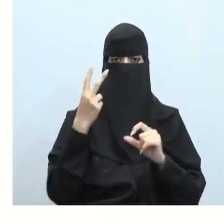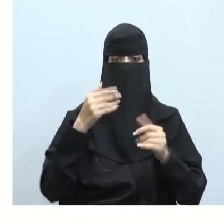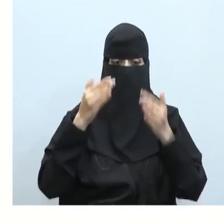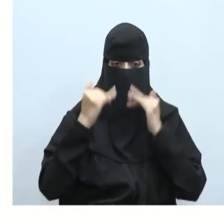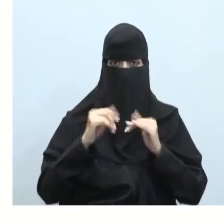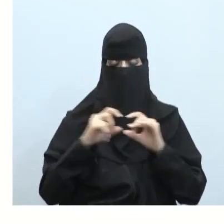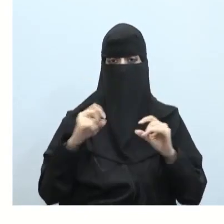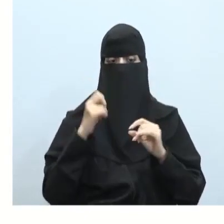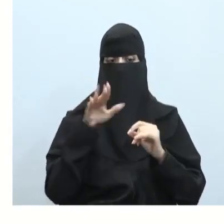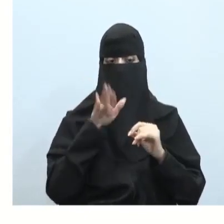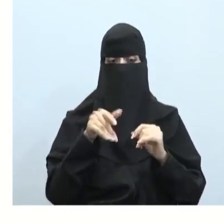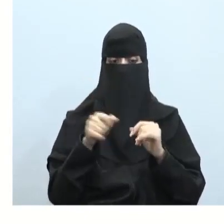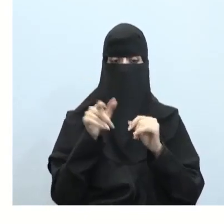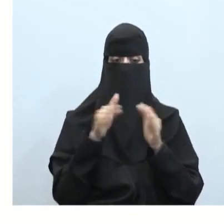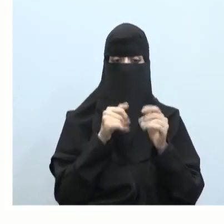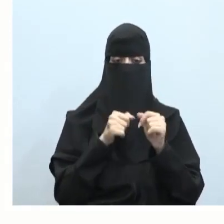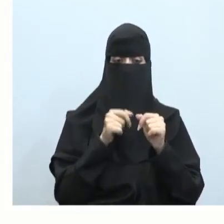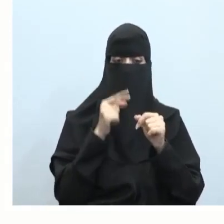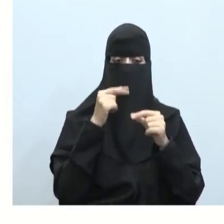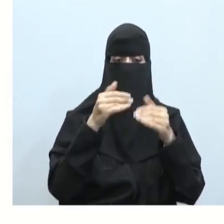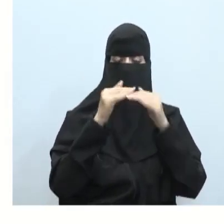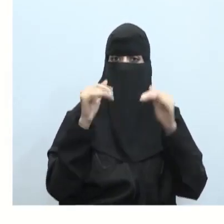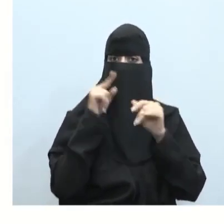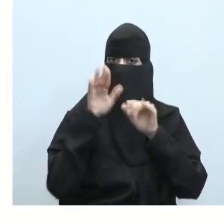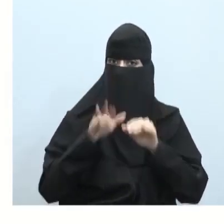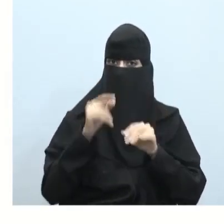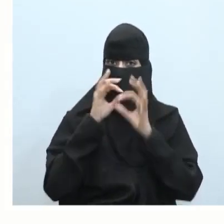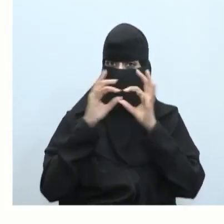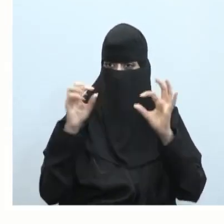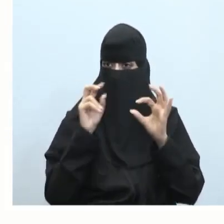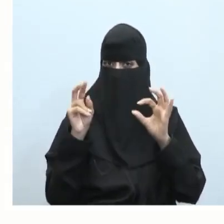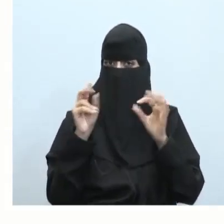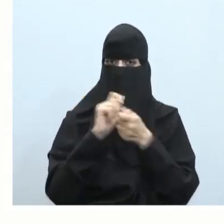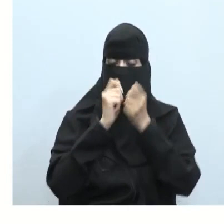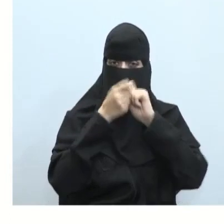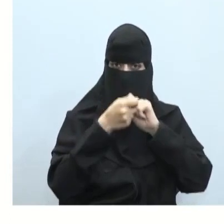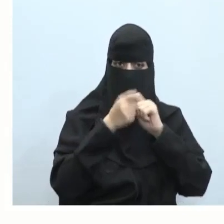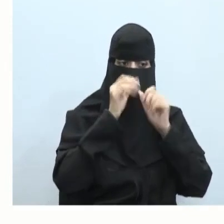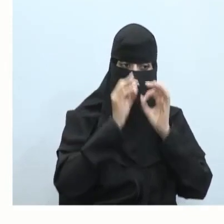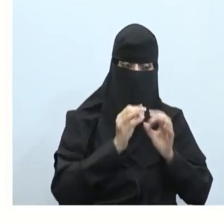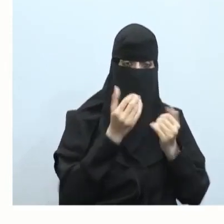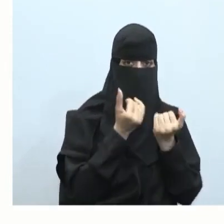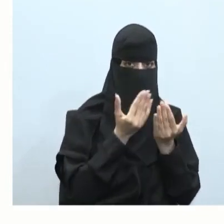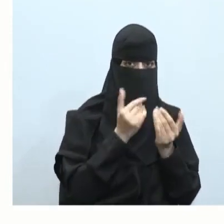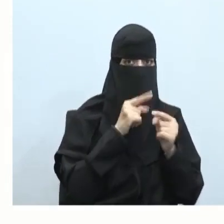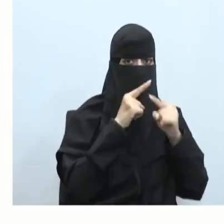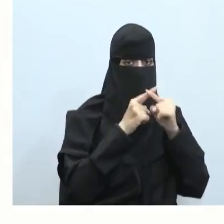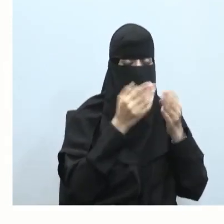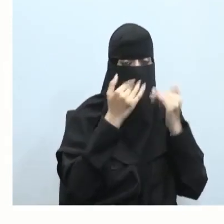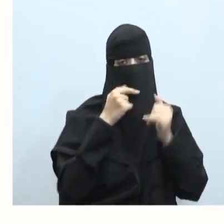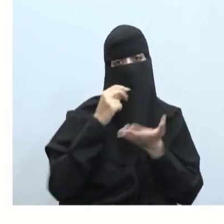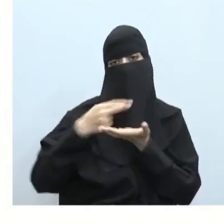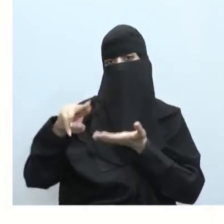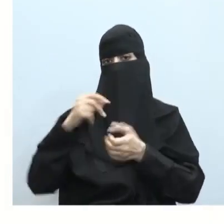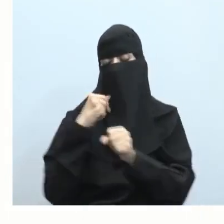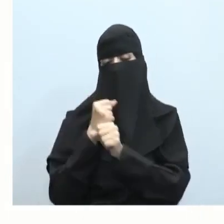لك للسطر الثاني هنا لدينا وايت تساوي اكس زائد اثنين يجري نفس العمليات الثلاثه السابقه التي ذكرناها تحليل تحقق ثم